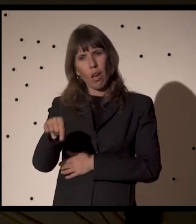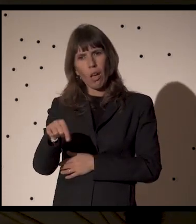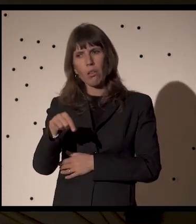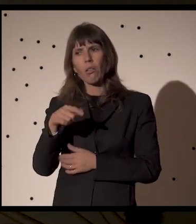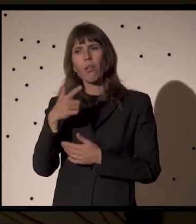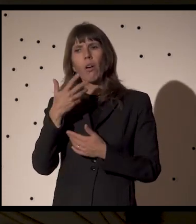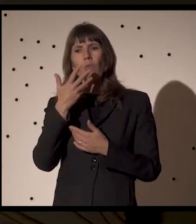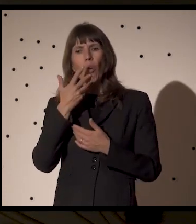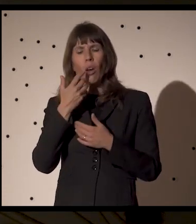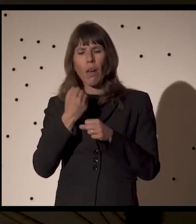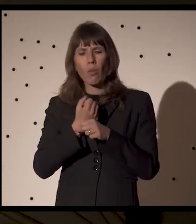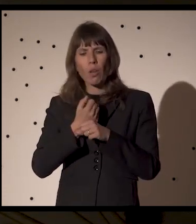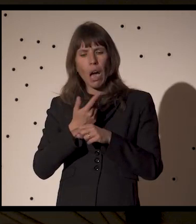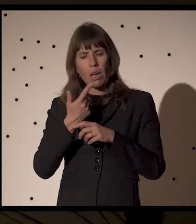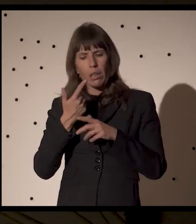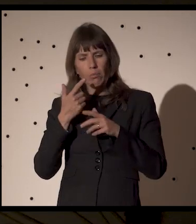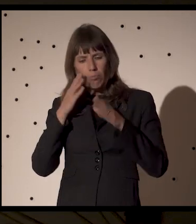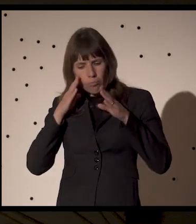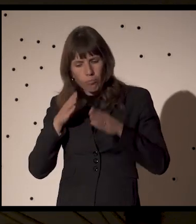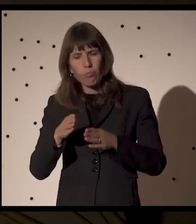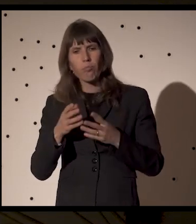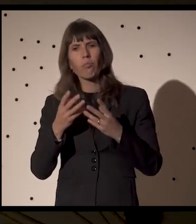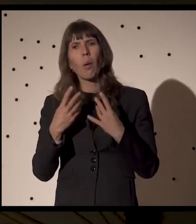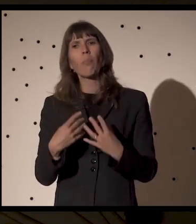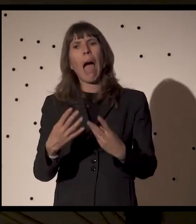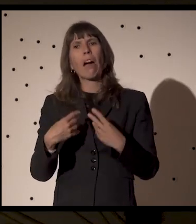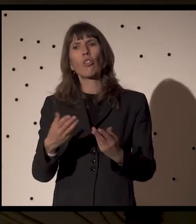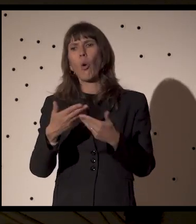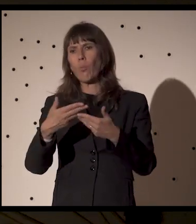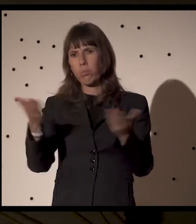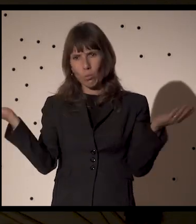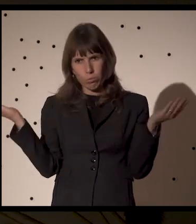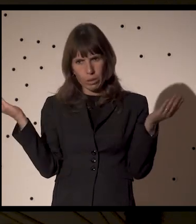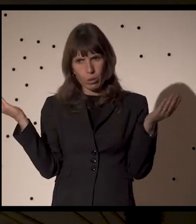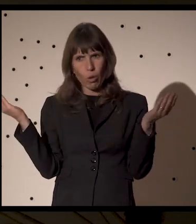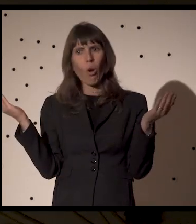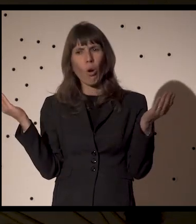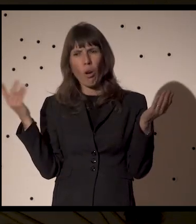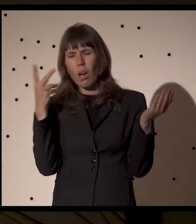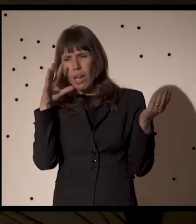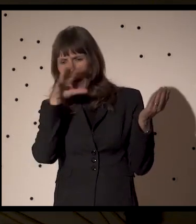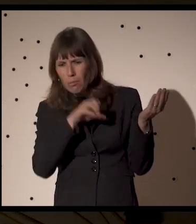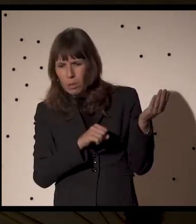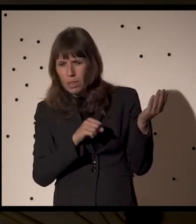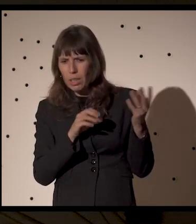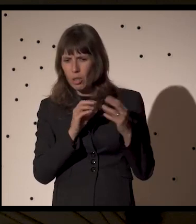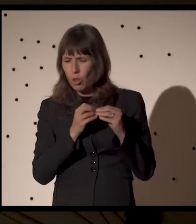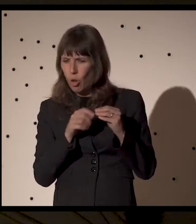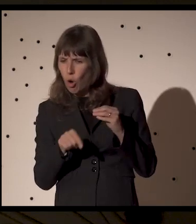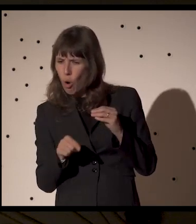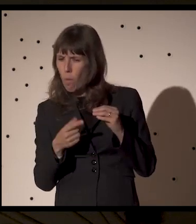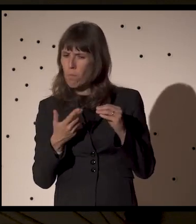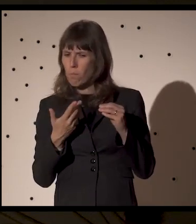riflettere sulla idea di città e su come la città sta cambiando a partire da una categoria che è quella di limite